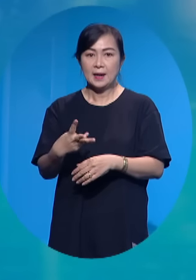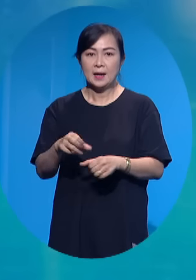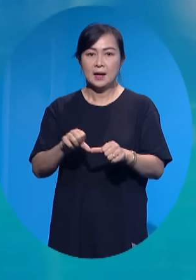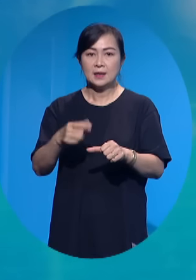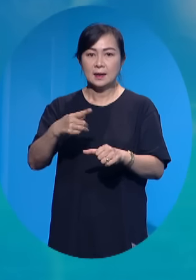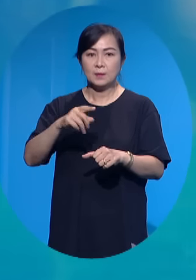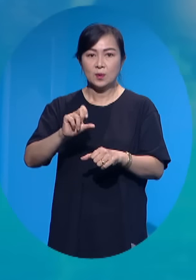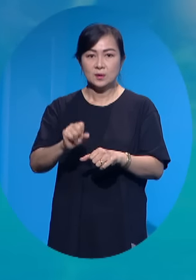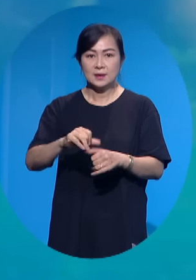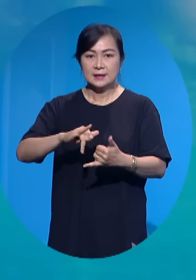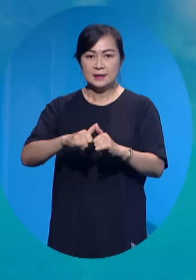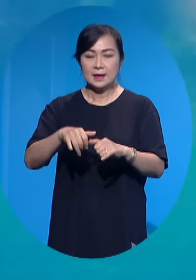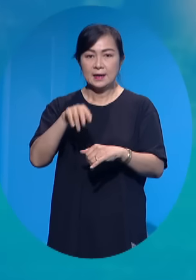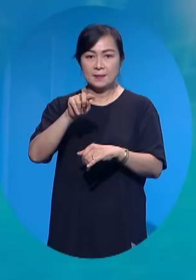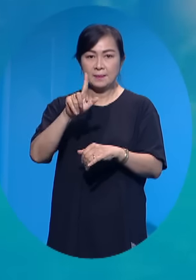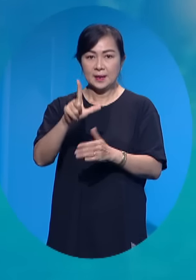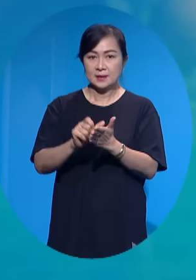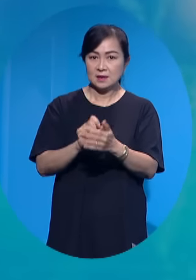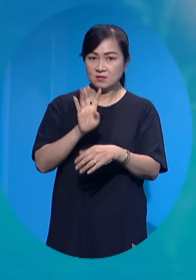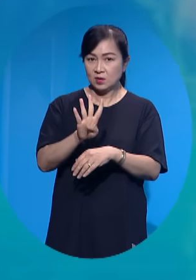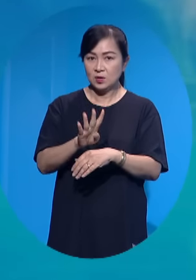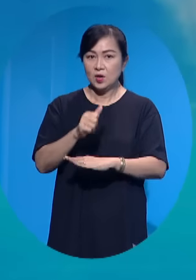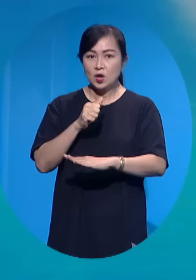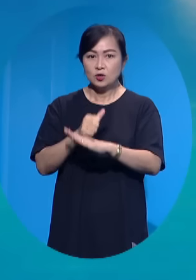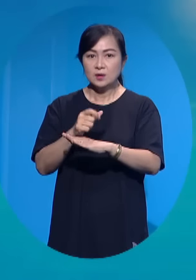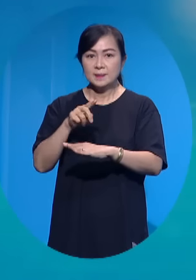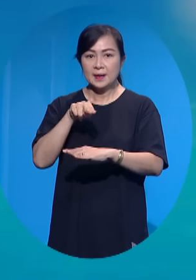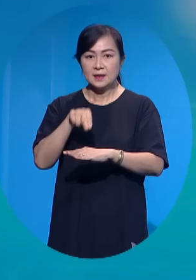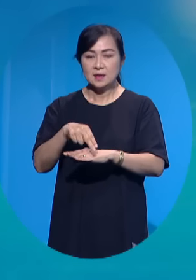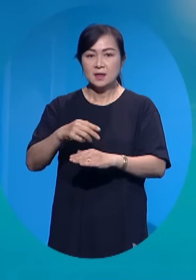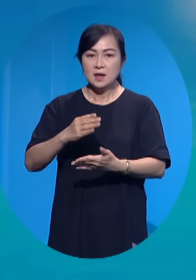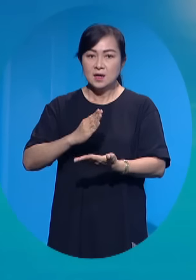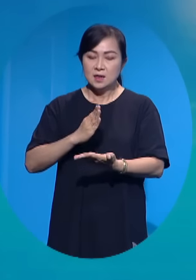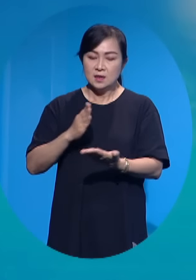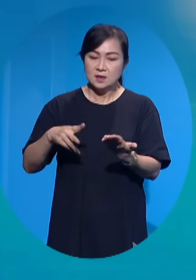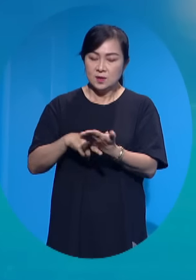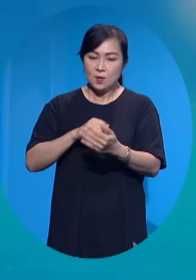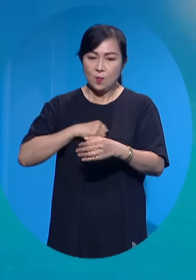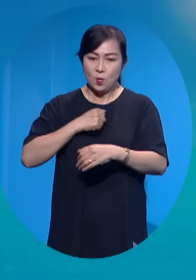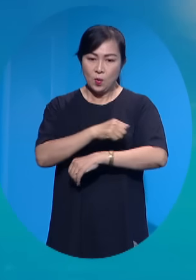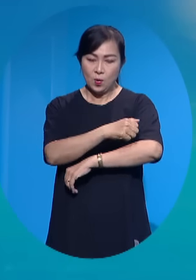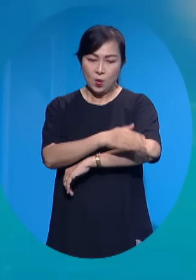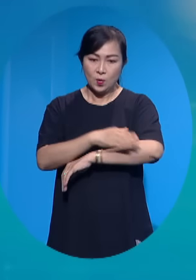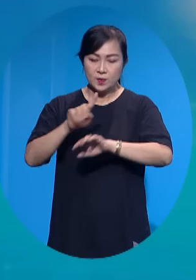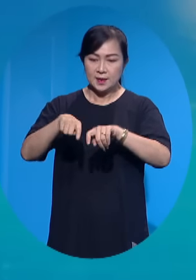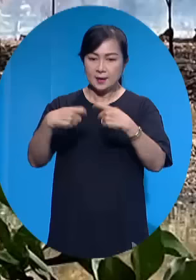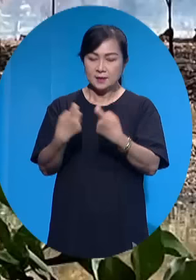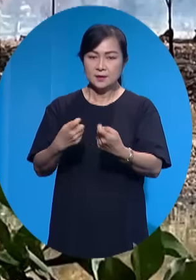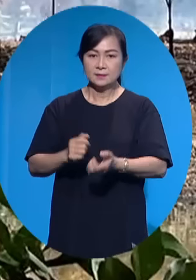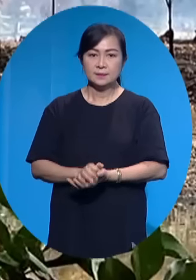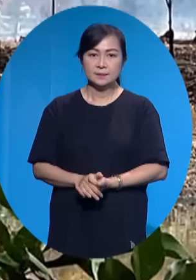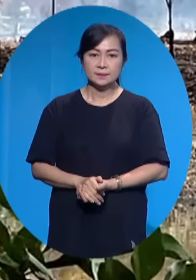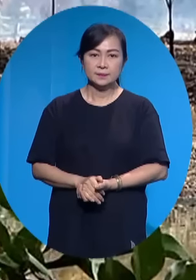Camp sp xảy ra vào chiều ngày 27 tháng 4 thủ tướng Hun manet đã gửi lời chia buồn và hỗ trợ cho gia đình các nạn